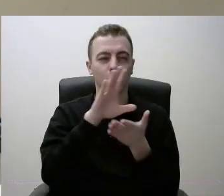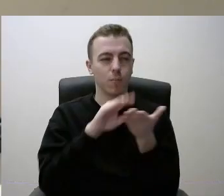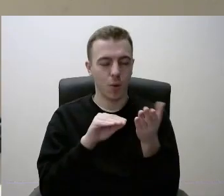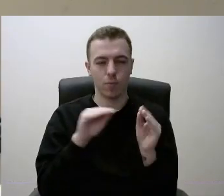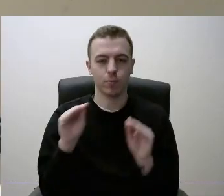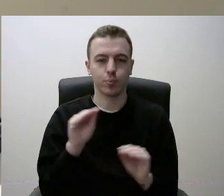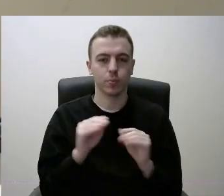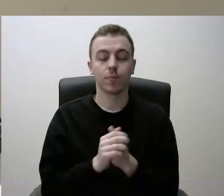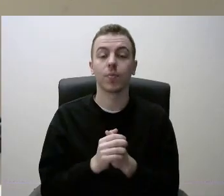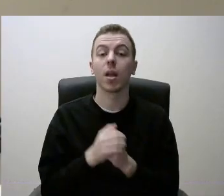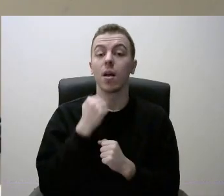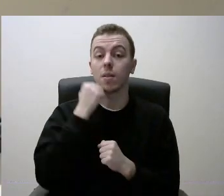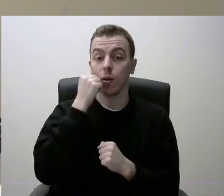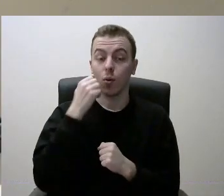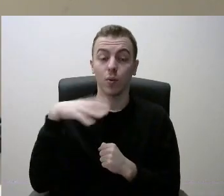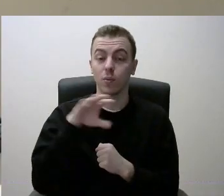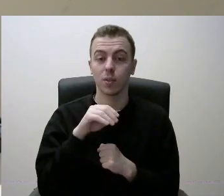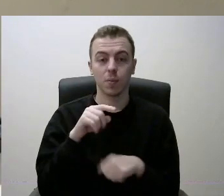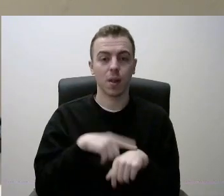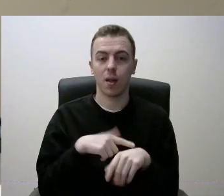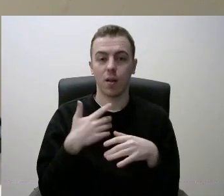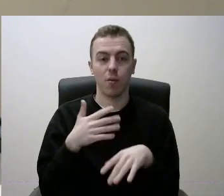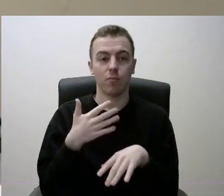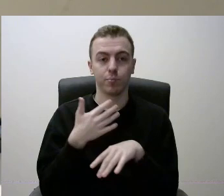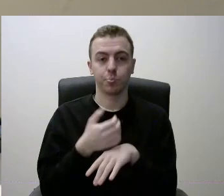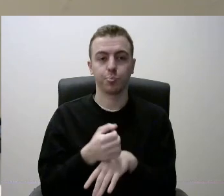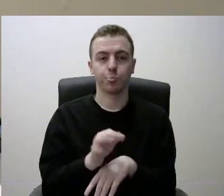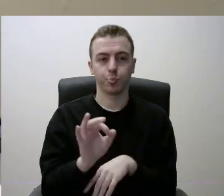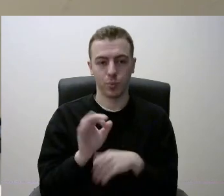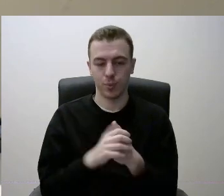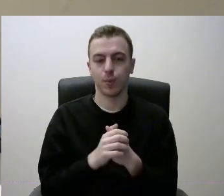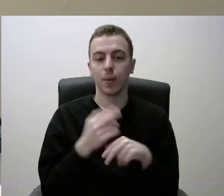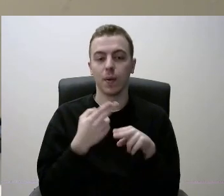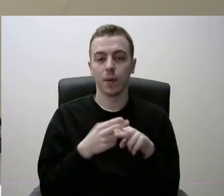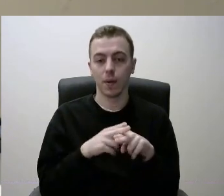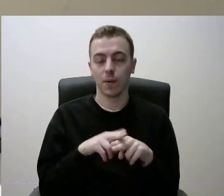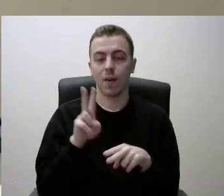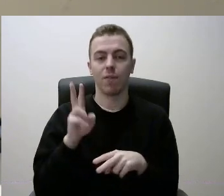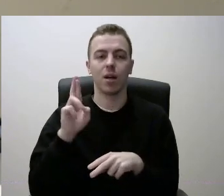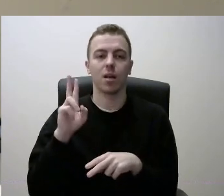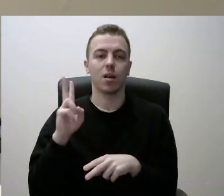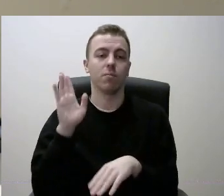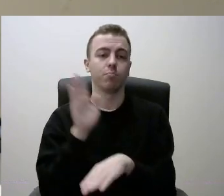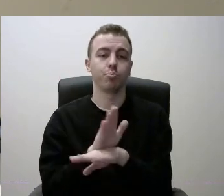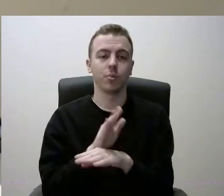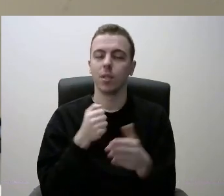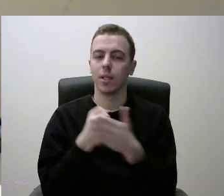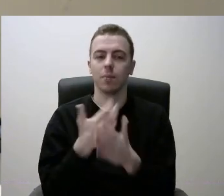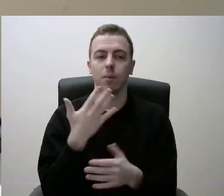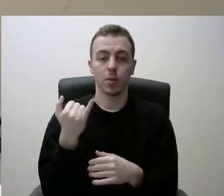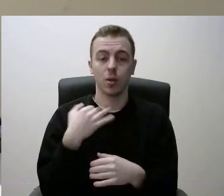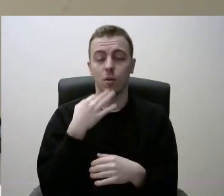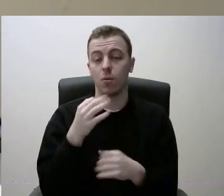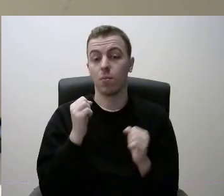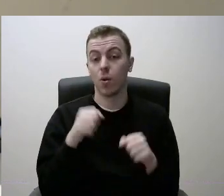Jums visiems, deja tai yra visas laikas skirtas vyriausiosios rinkimų komisijos. Galiu tik pasakyti, te gyvuoja Klaipėda,